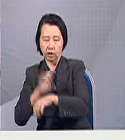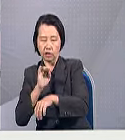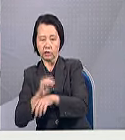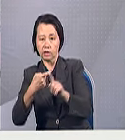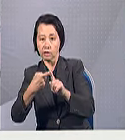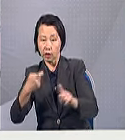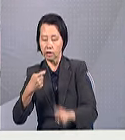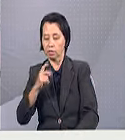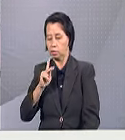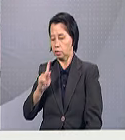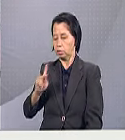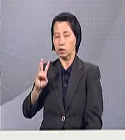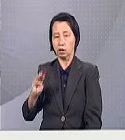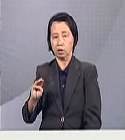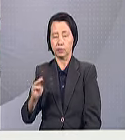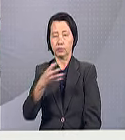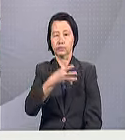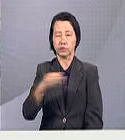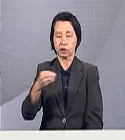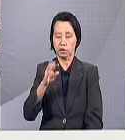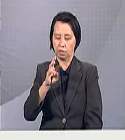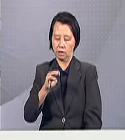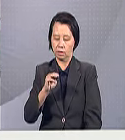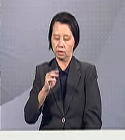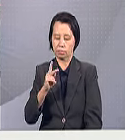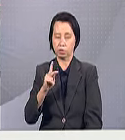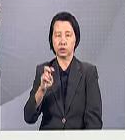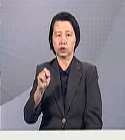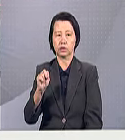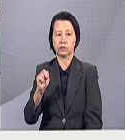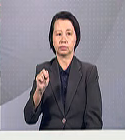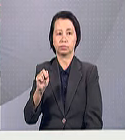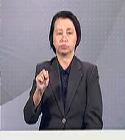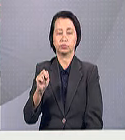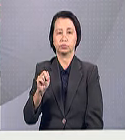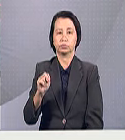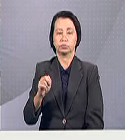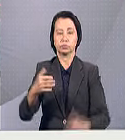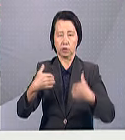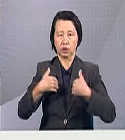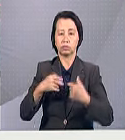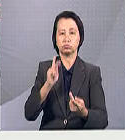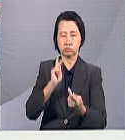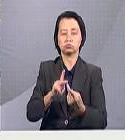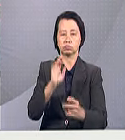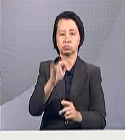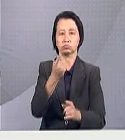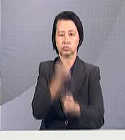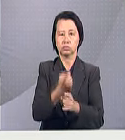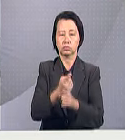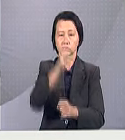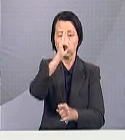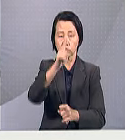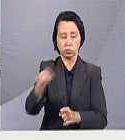Kesihatan Malaysia KKM dan Majlis Keselamatan Negara MKN, adalah wajar bagi